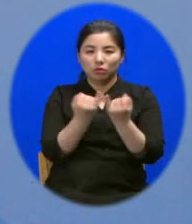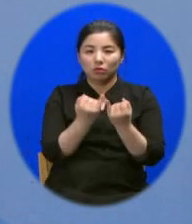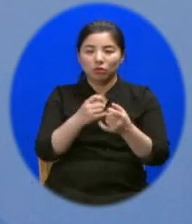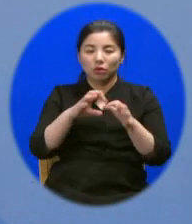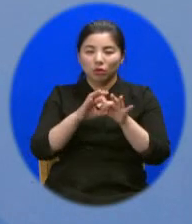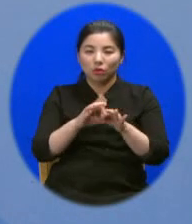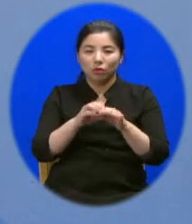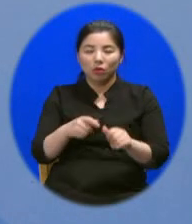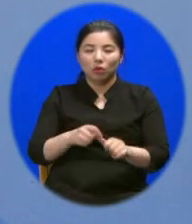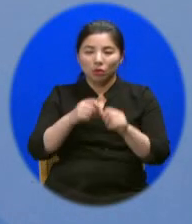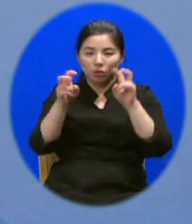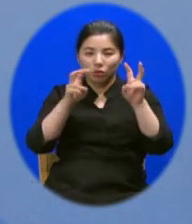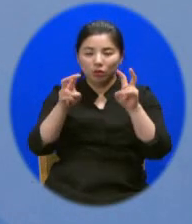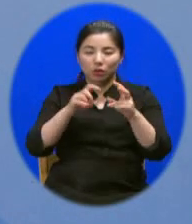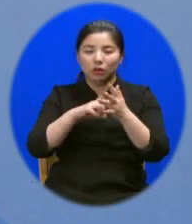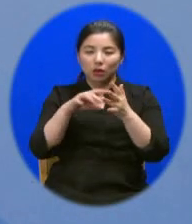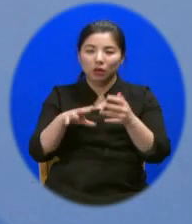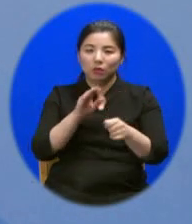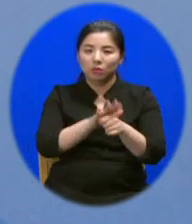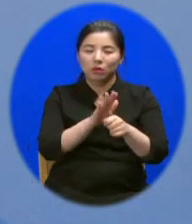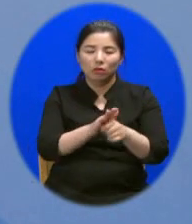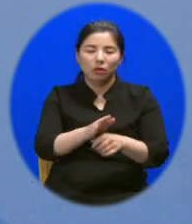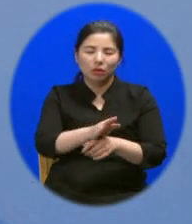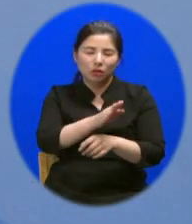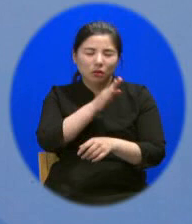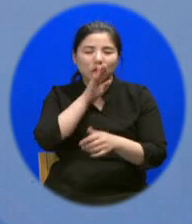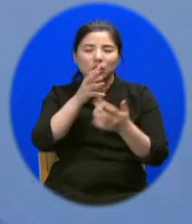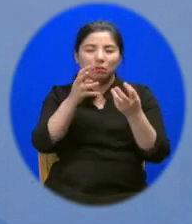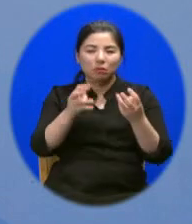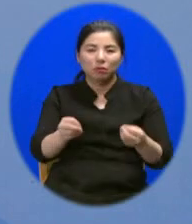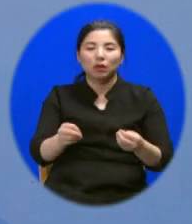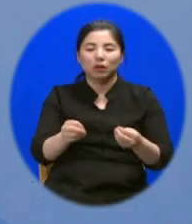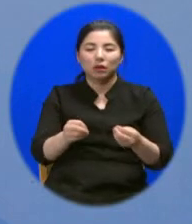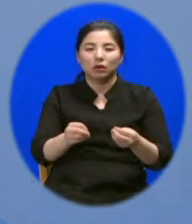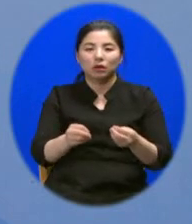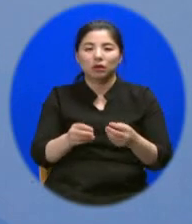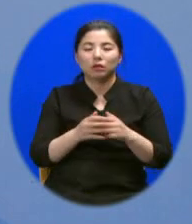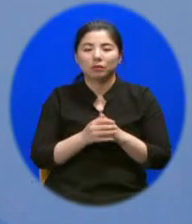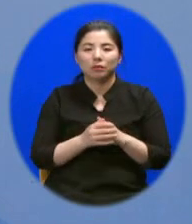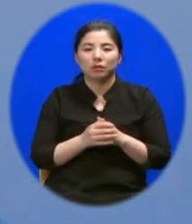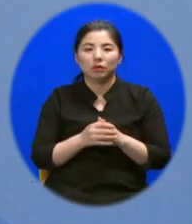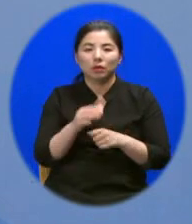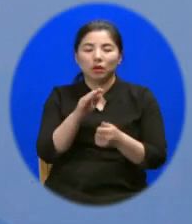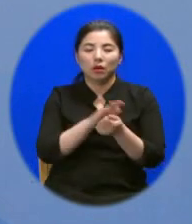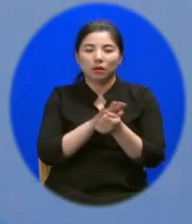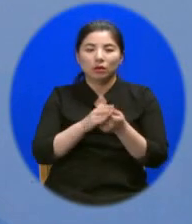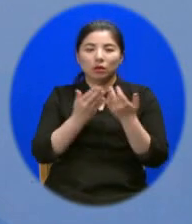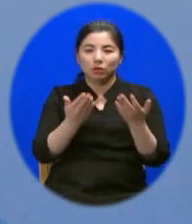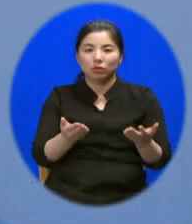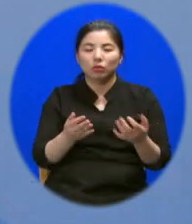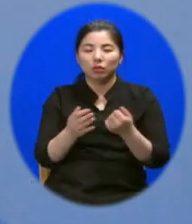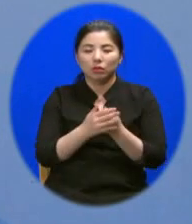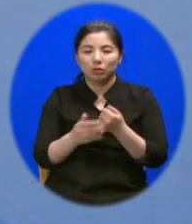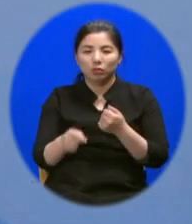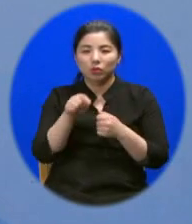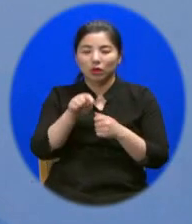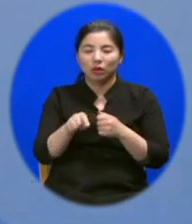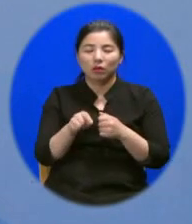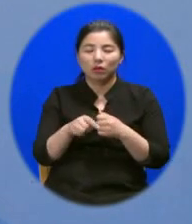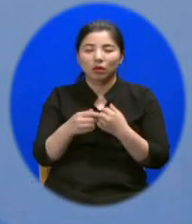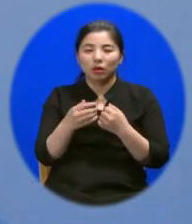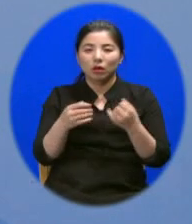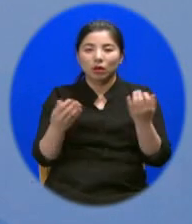고용 기업에 세제 지원 있는것을 진짜 실질적으로 많이 에 지금 혜택을 주어서 경력단절